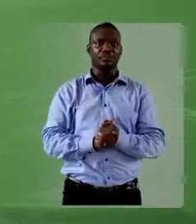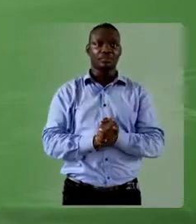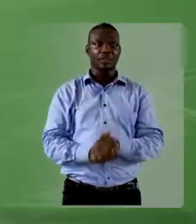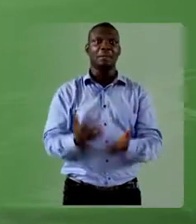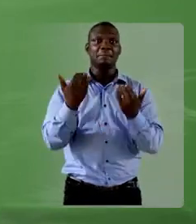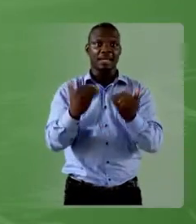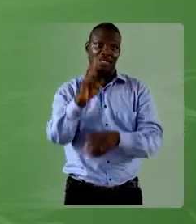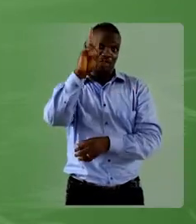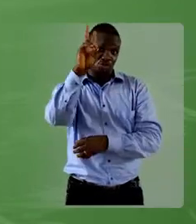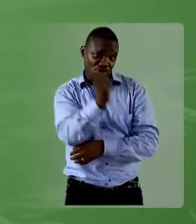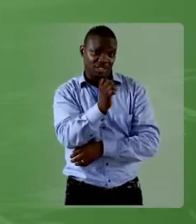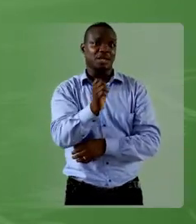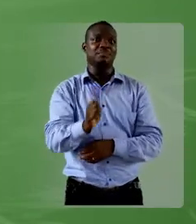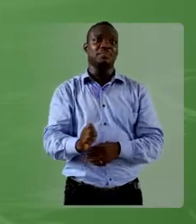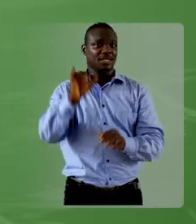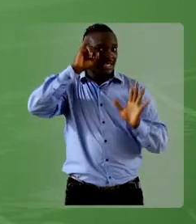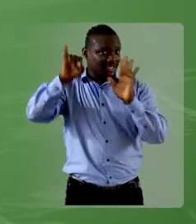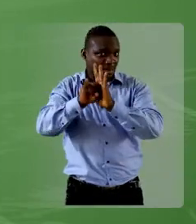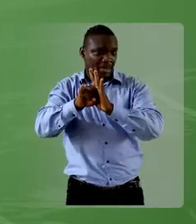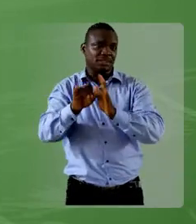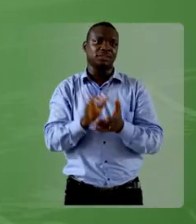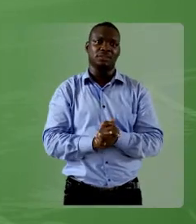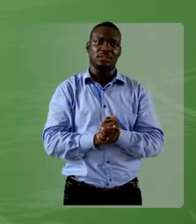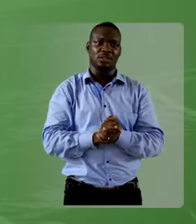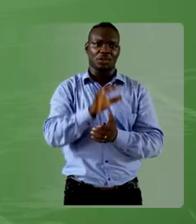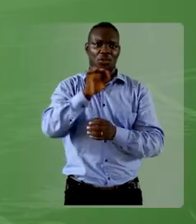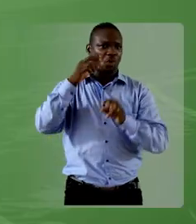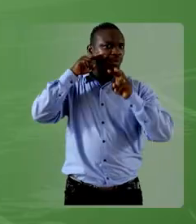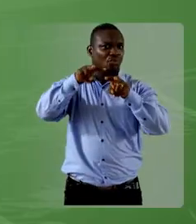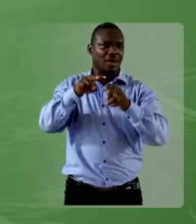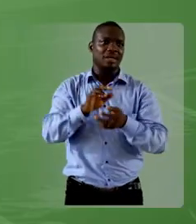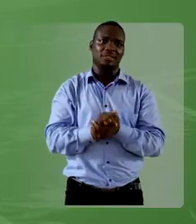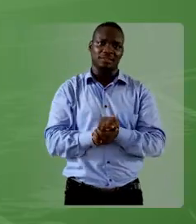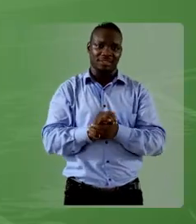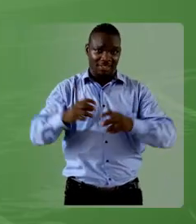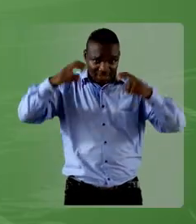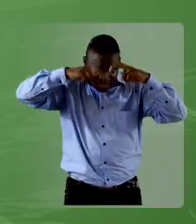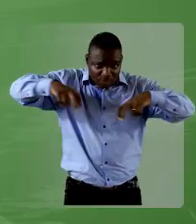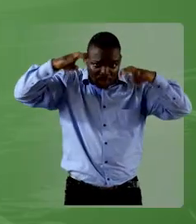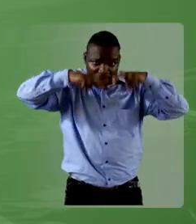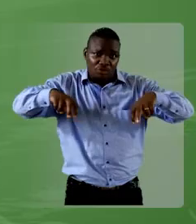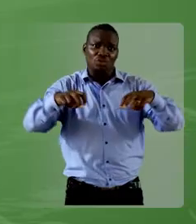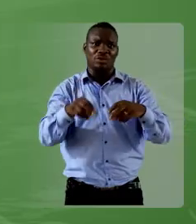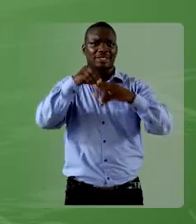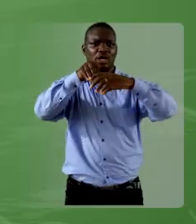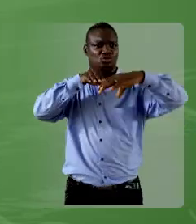Pour le deuxième document observé, l'exploitation à partir de